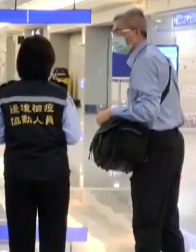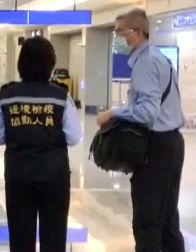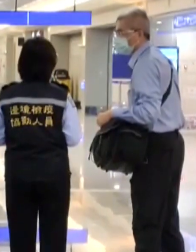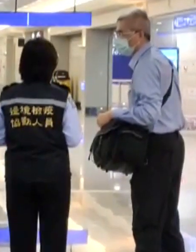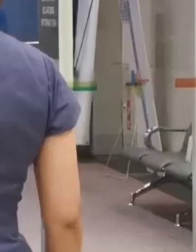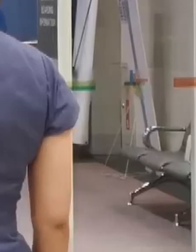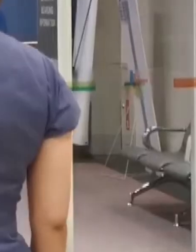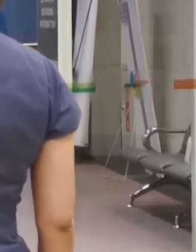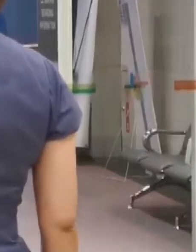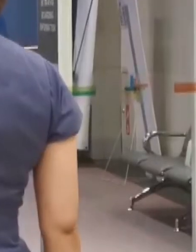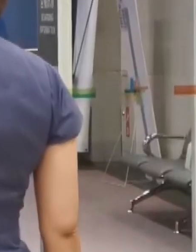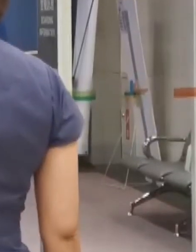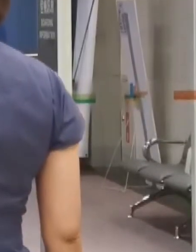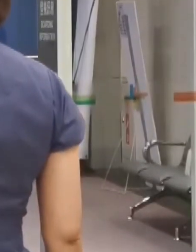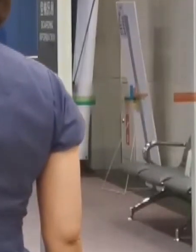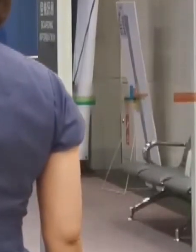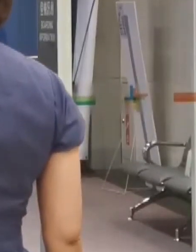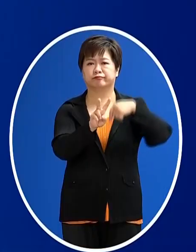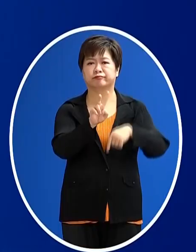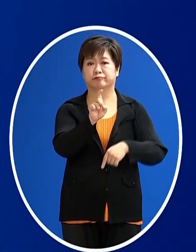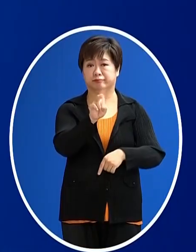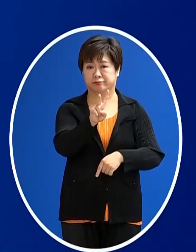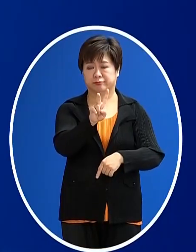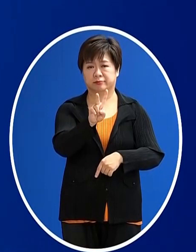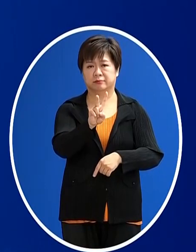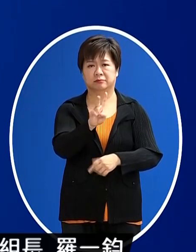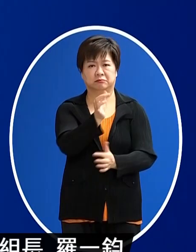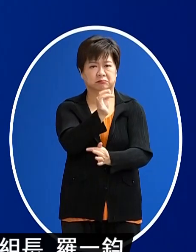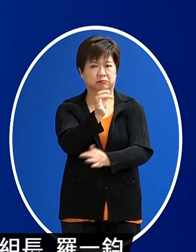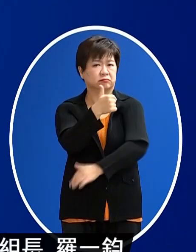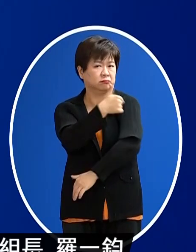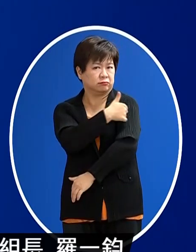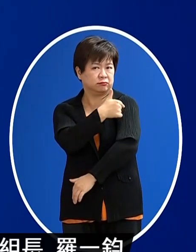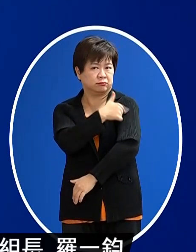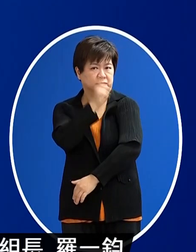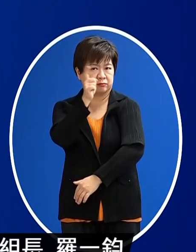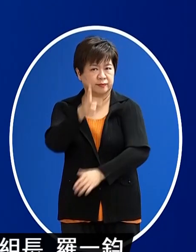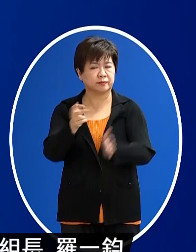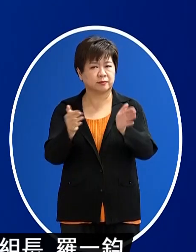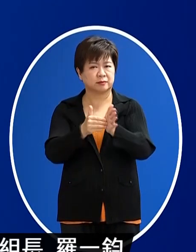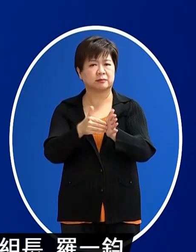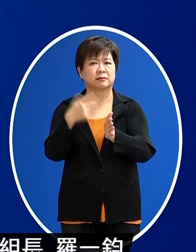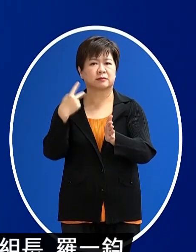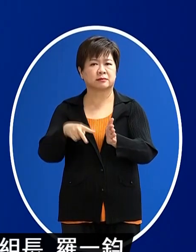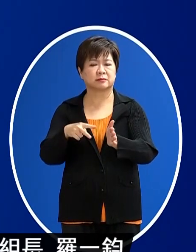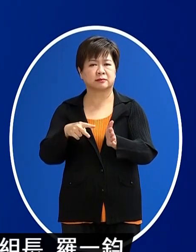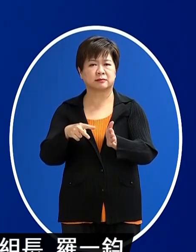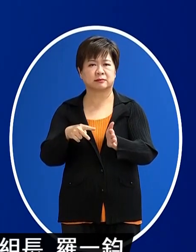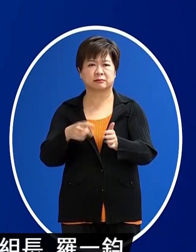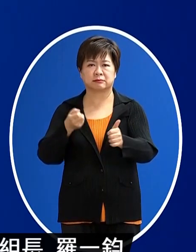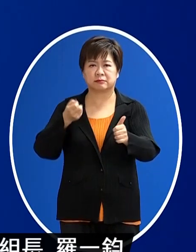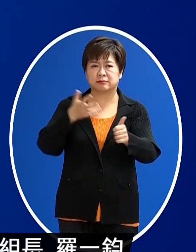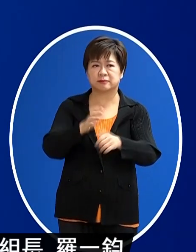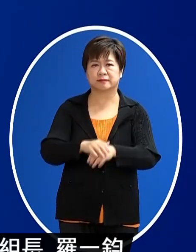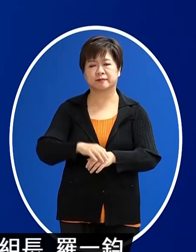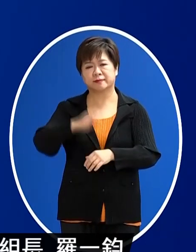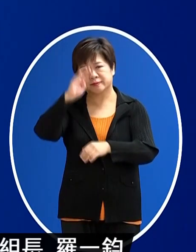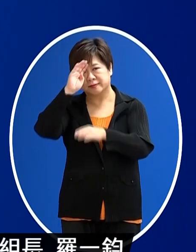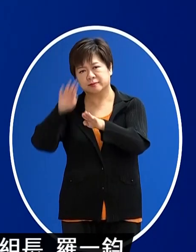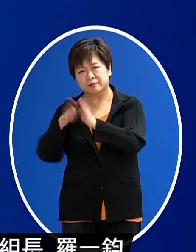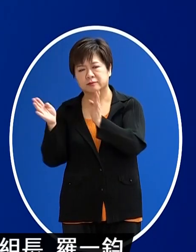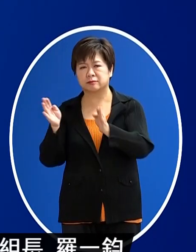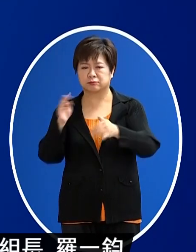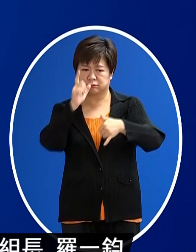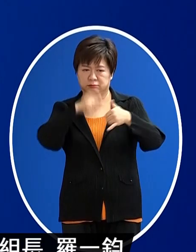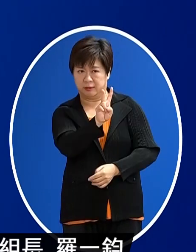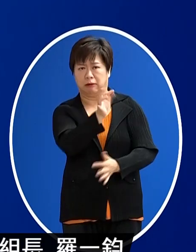种后还染疫，就包括 Delta 病毒。 完整的接种疫苗之后仍然染疫，这个包括是发病或者是无症